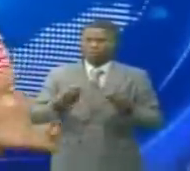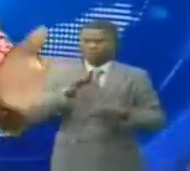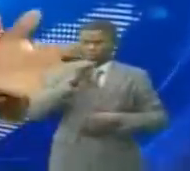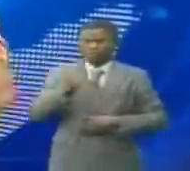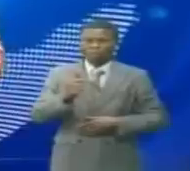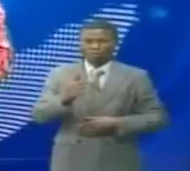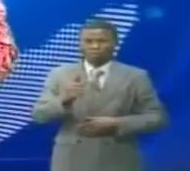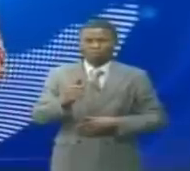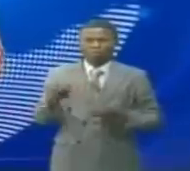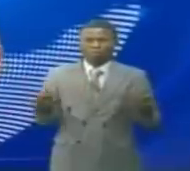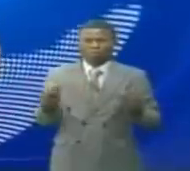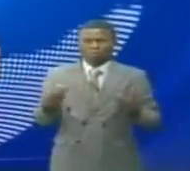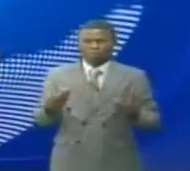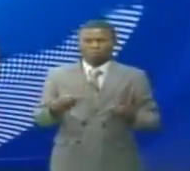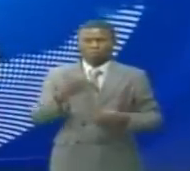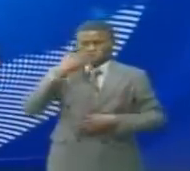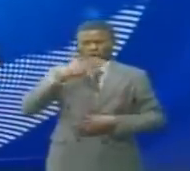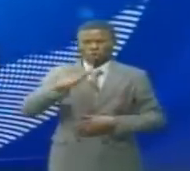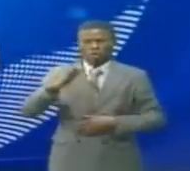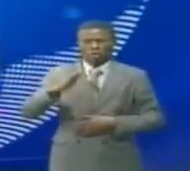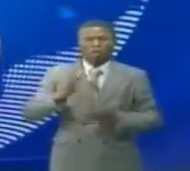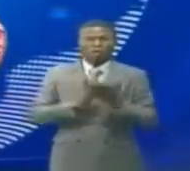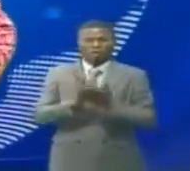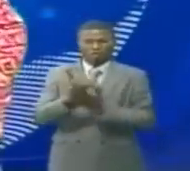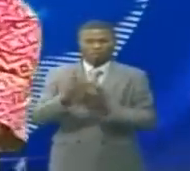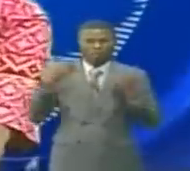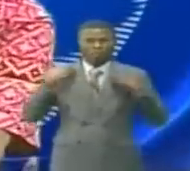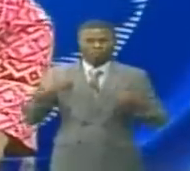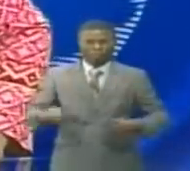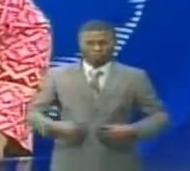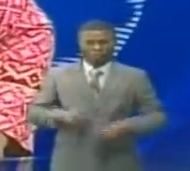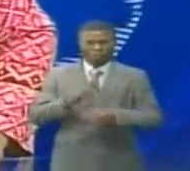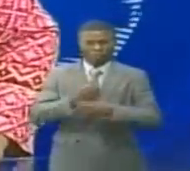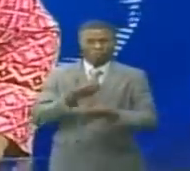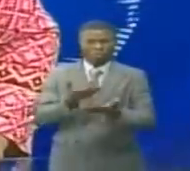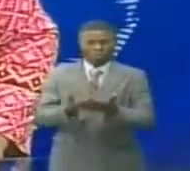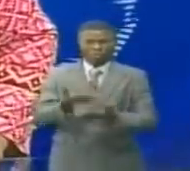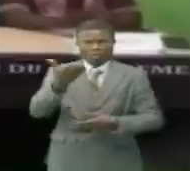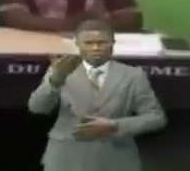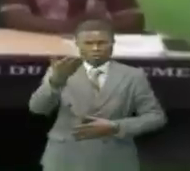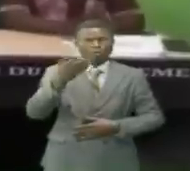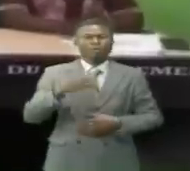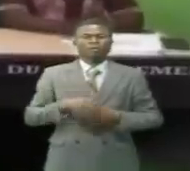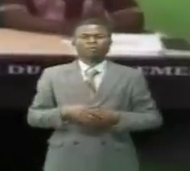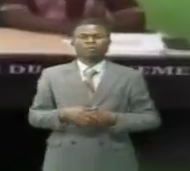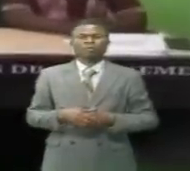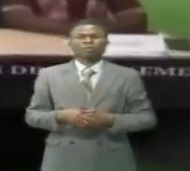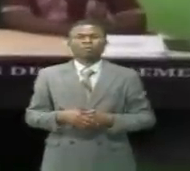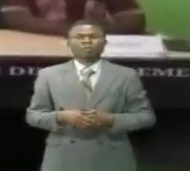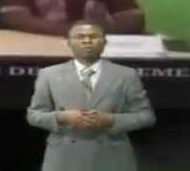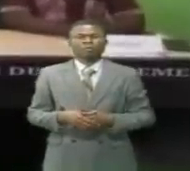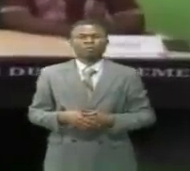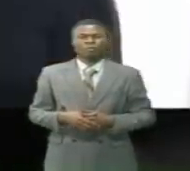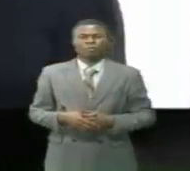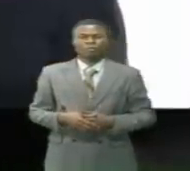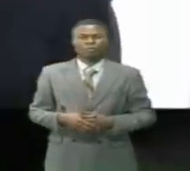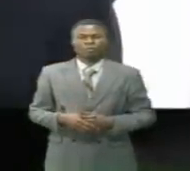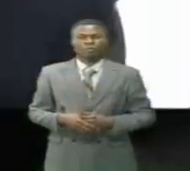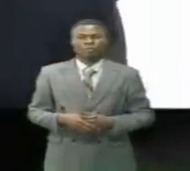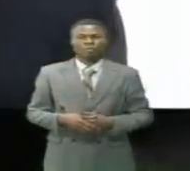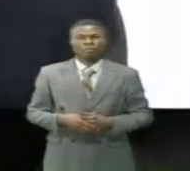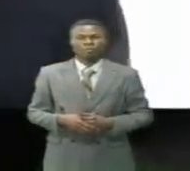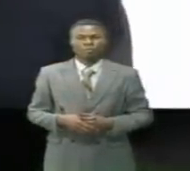si simple. Une clinique juridique de droit à la santé vient d'être mise en place. Juridique des droits de la santé